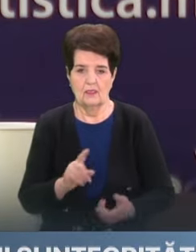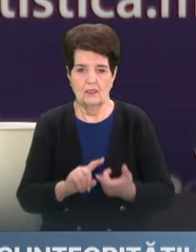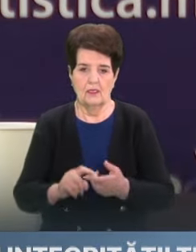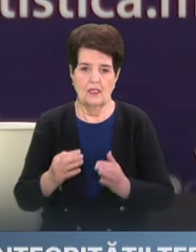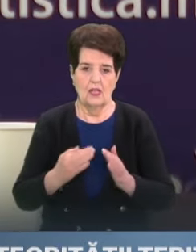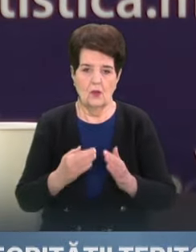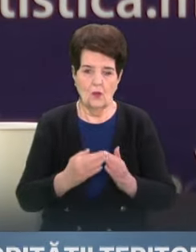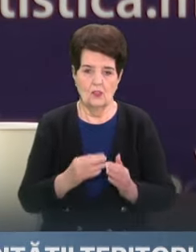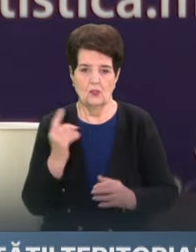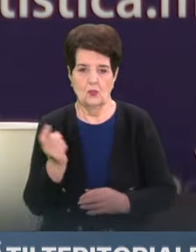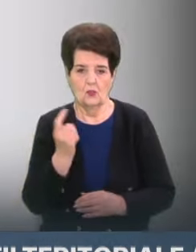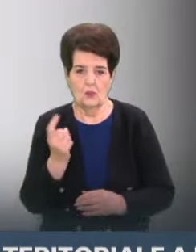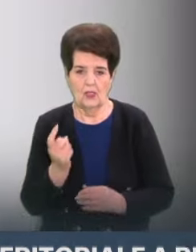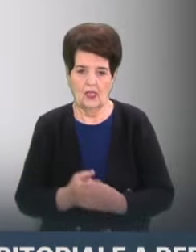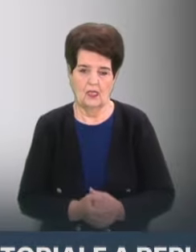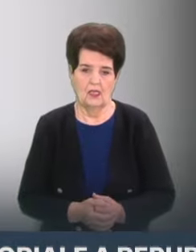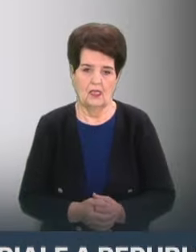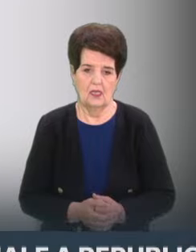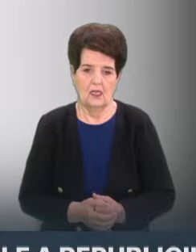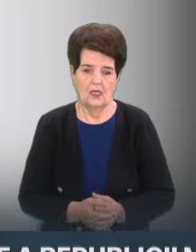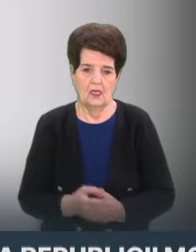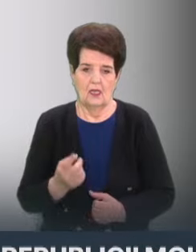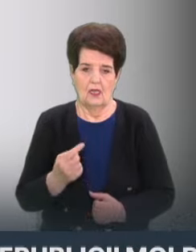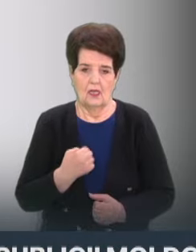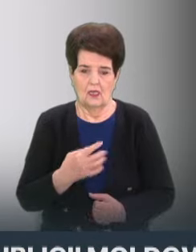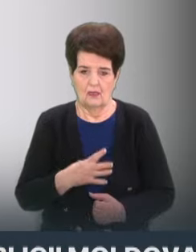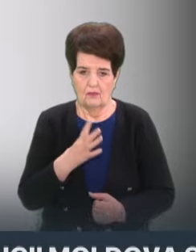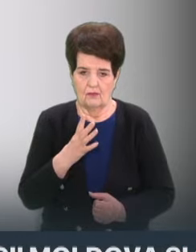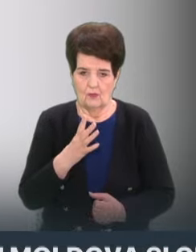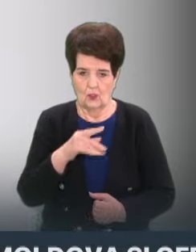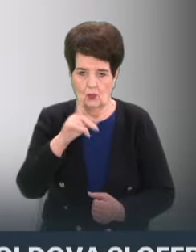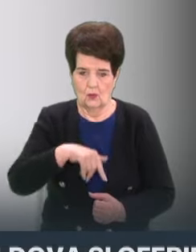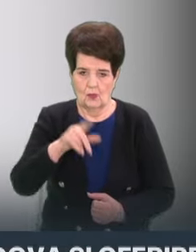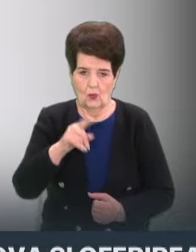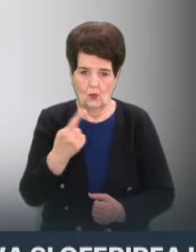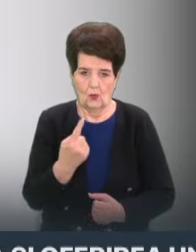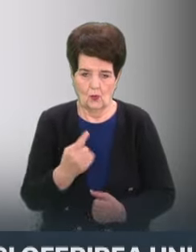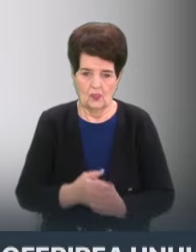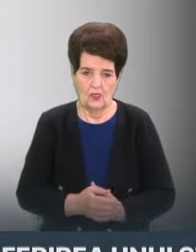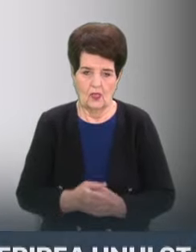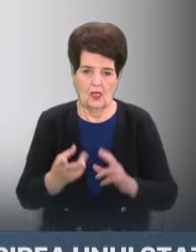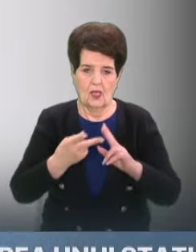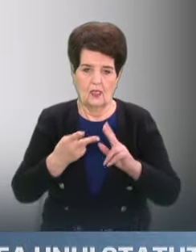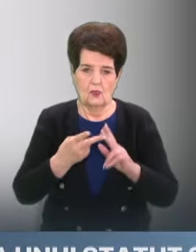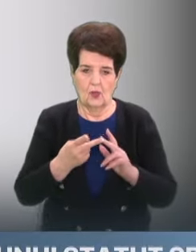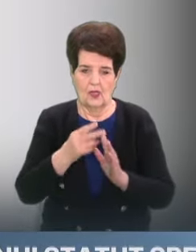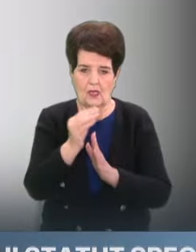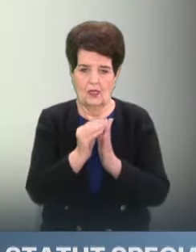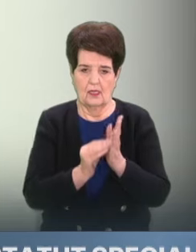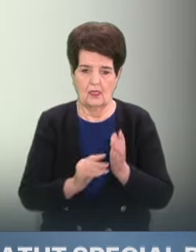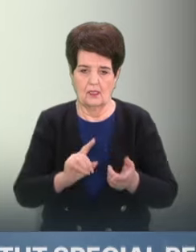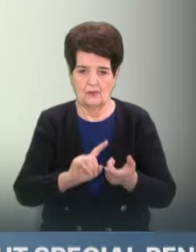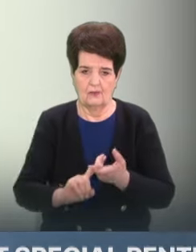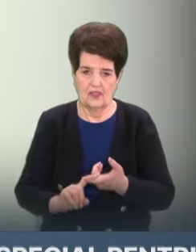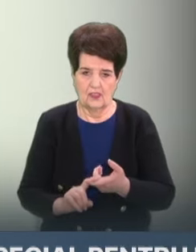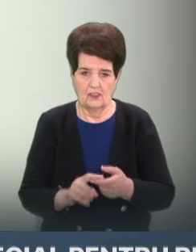locuință și gospodărie. Deci este unul, spune așa, numărul 1. Al doilea chestionar care ține de